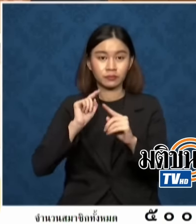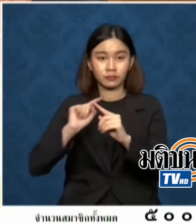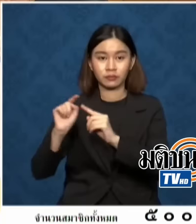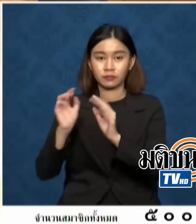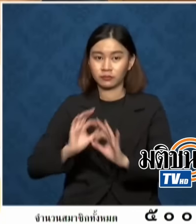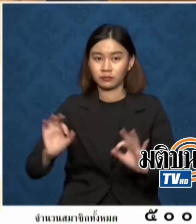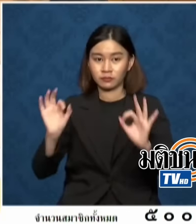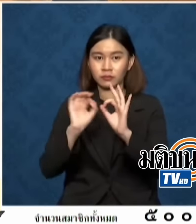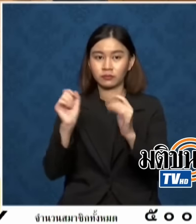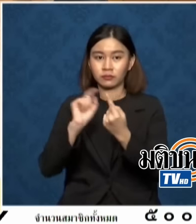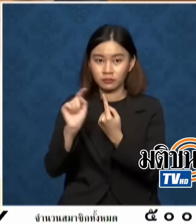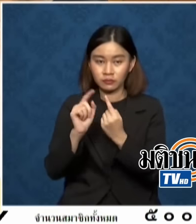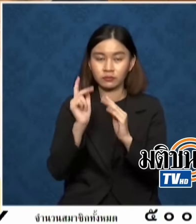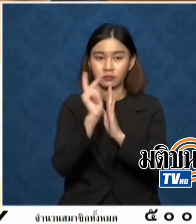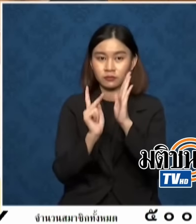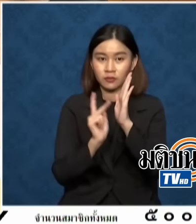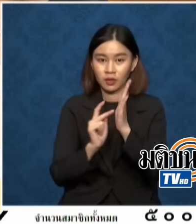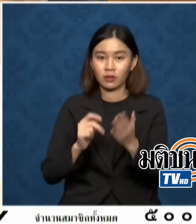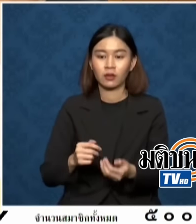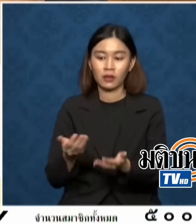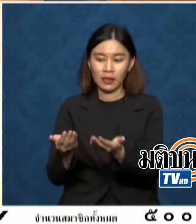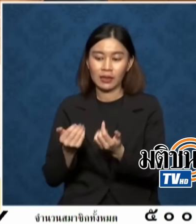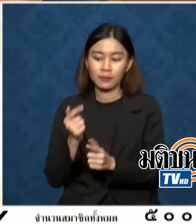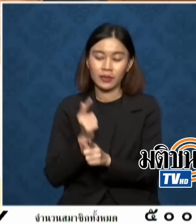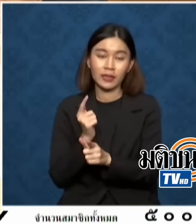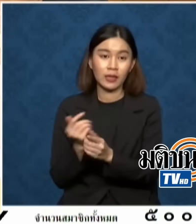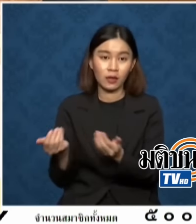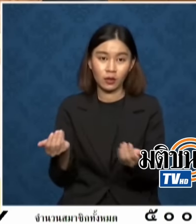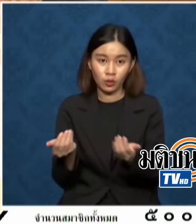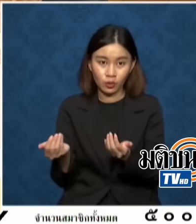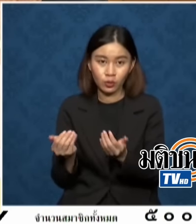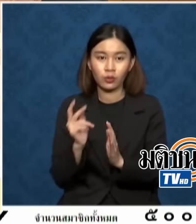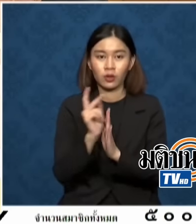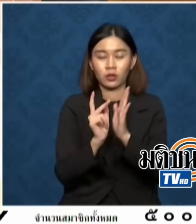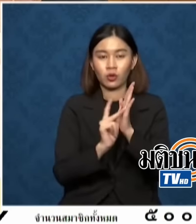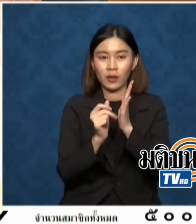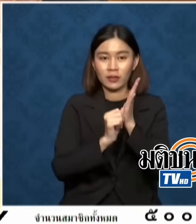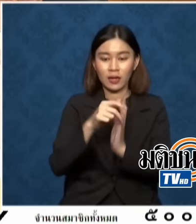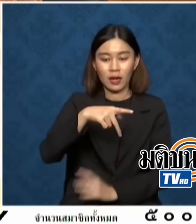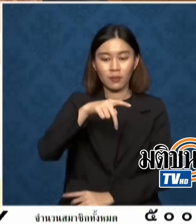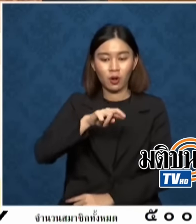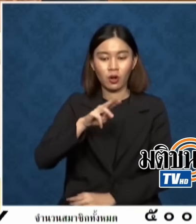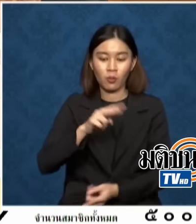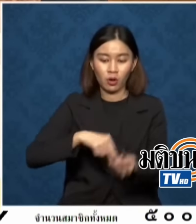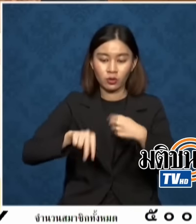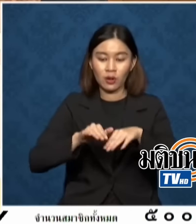างยิ่งในเรื่องของกฎหมายการรับรู้บุญธรรมกฎหมายการแก้ไขพระราชบัญญัติคุ้ม